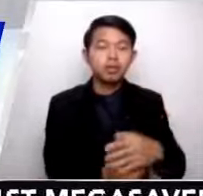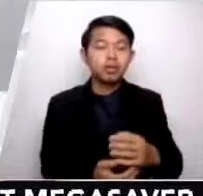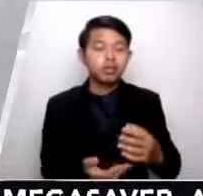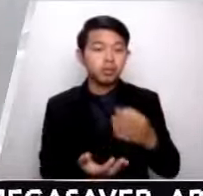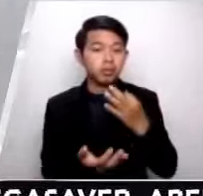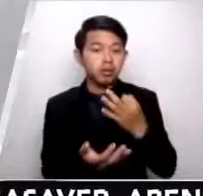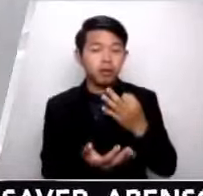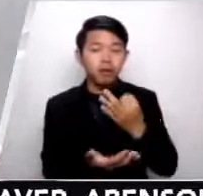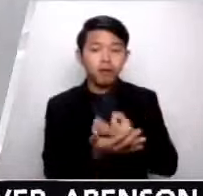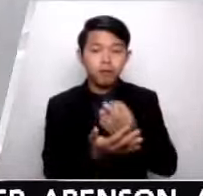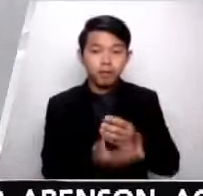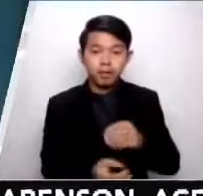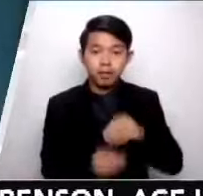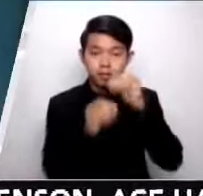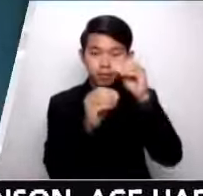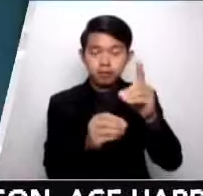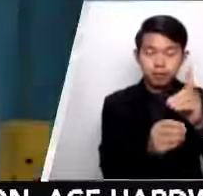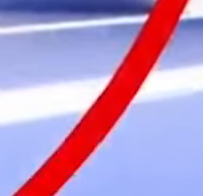Christine.